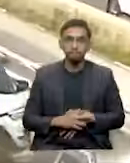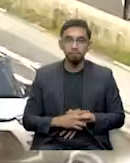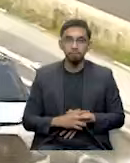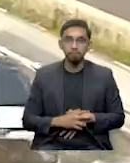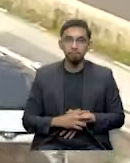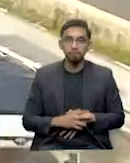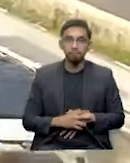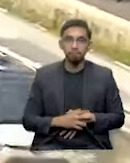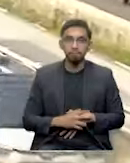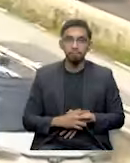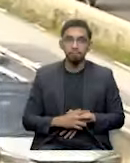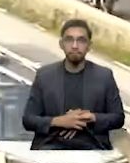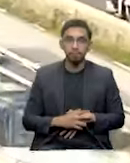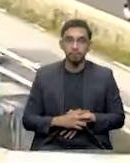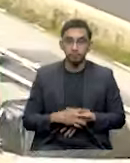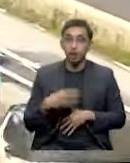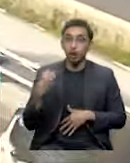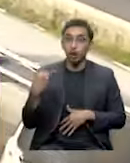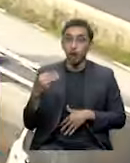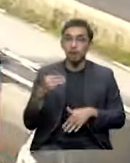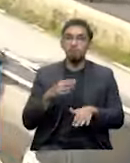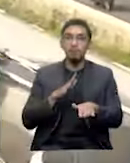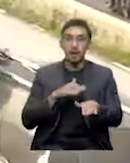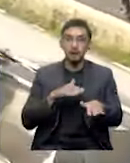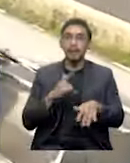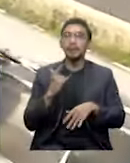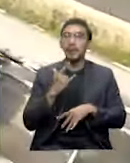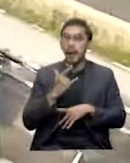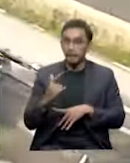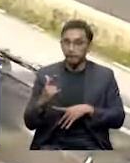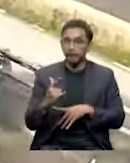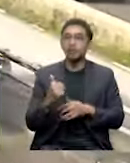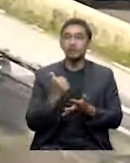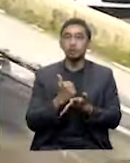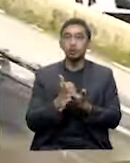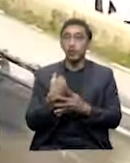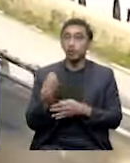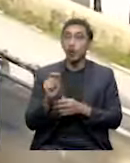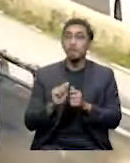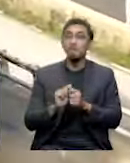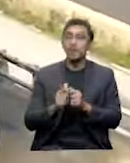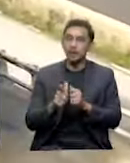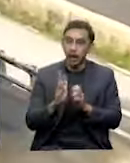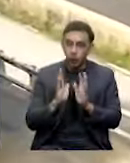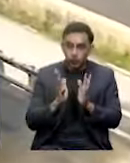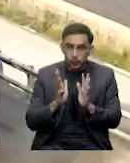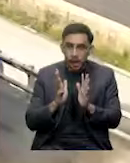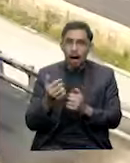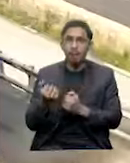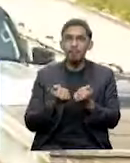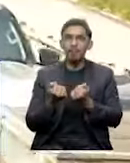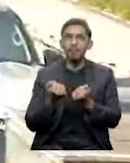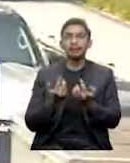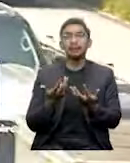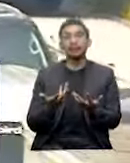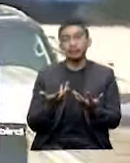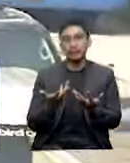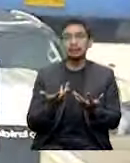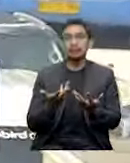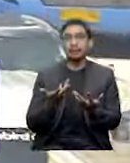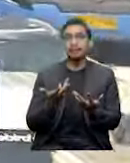Tetap macet meski sudah lewat jalan tol yang berbayar. Kondisi ini dirasakan tiap hari oleh para pengendara. Macet